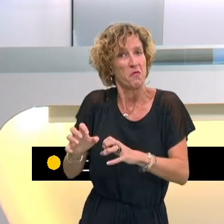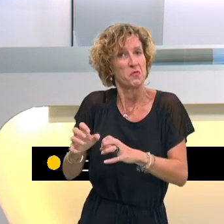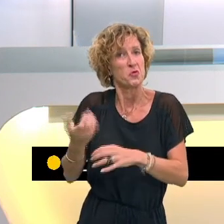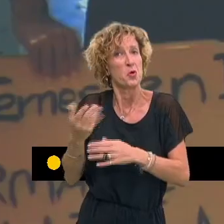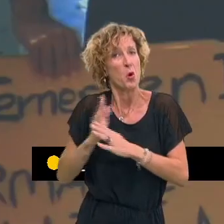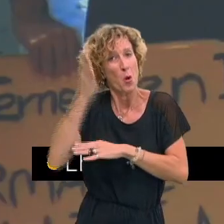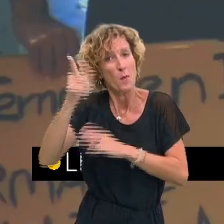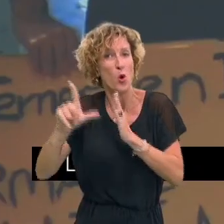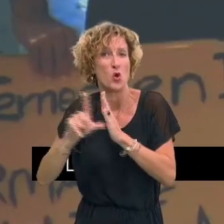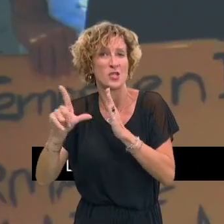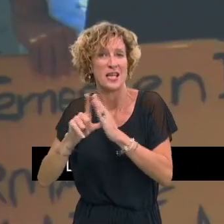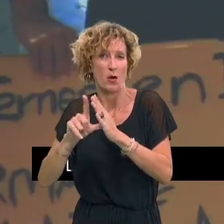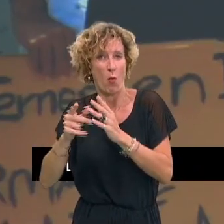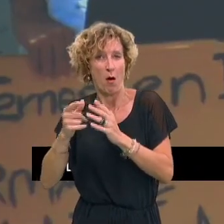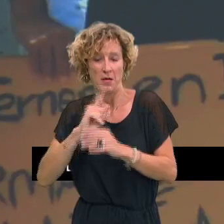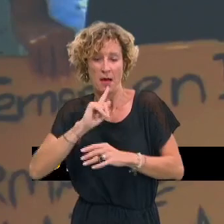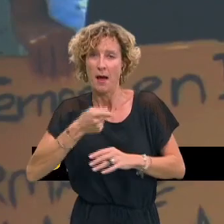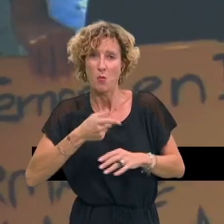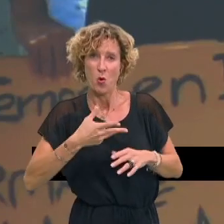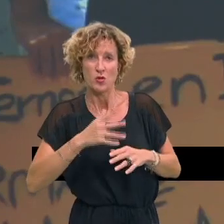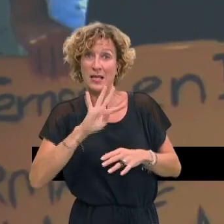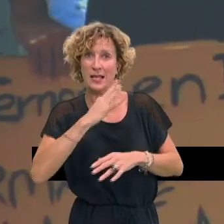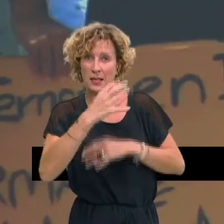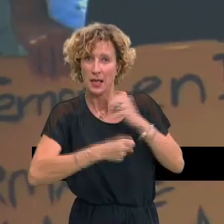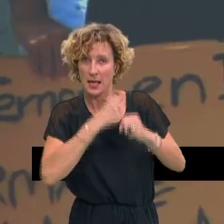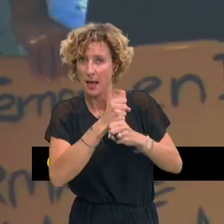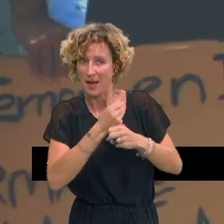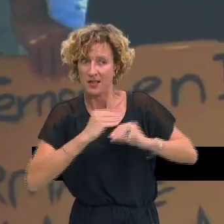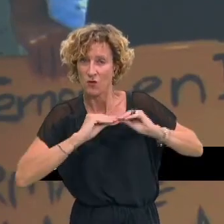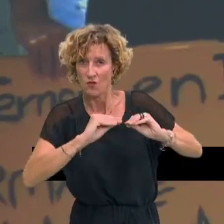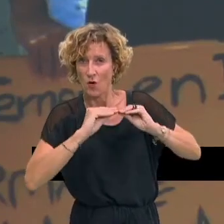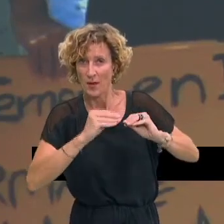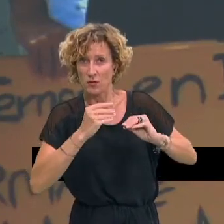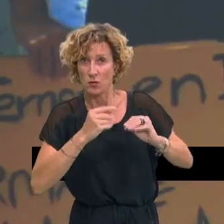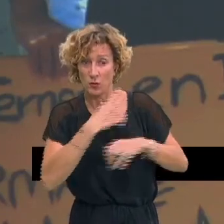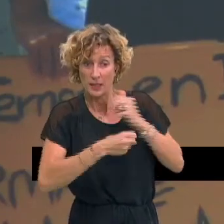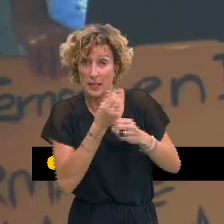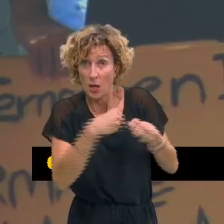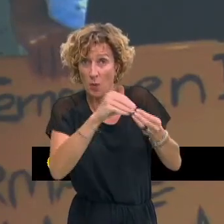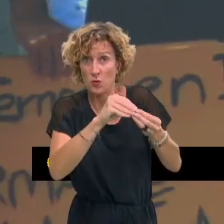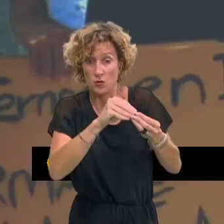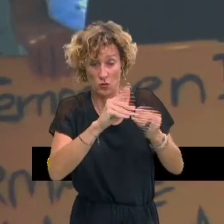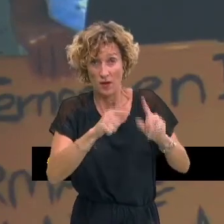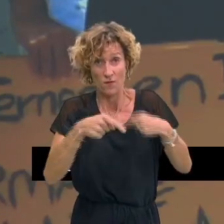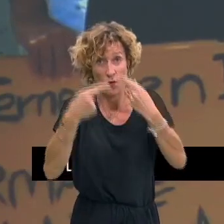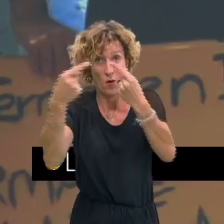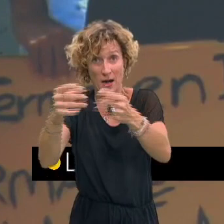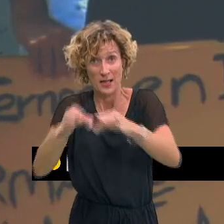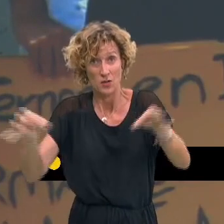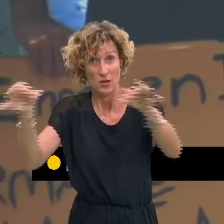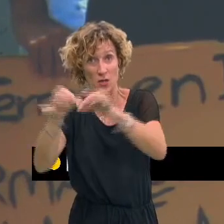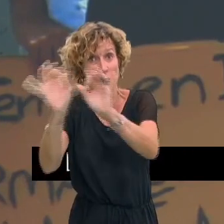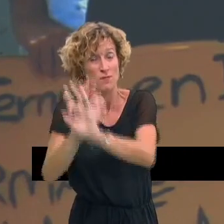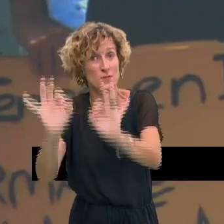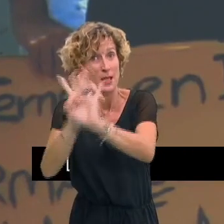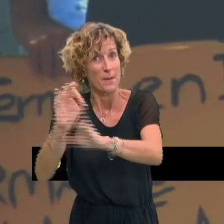sociale et qui leur impose une 4e année de formation, une année supplémentaire qu'ils devront effectuer dans des déserts médicaux.